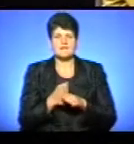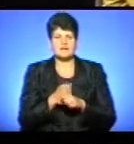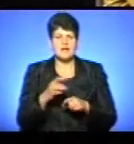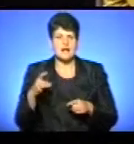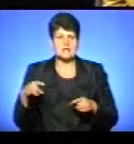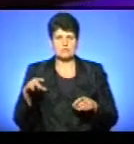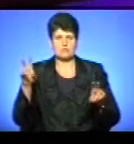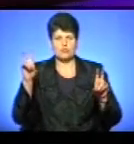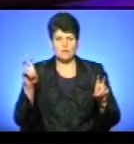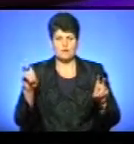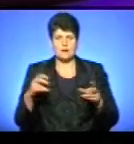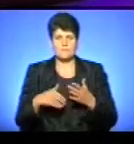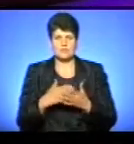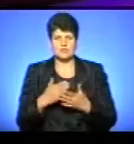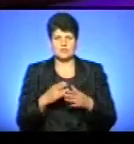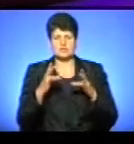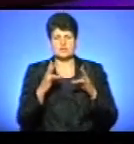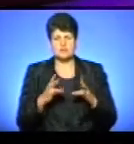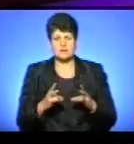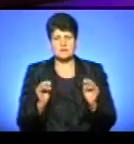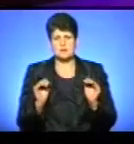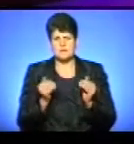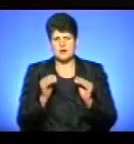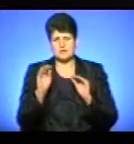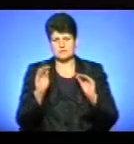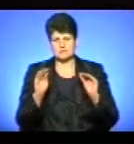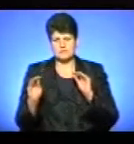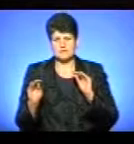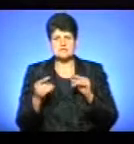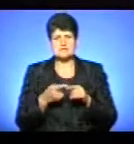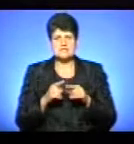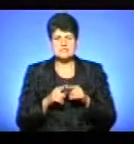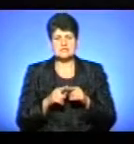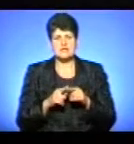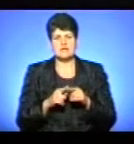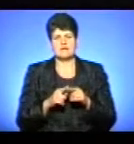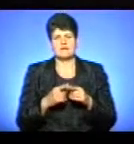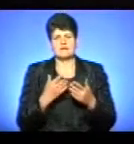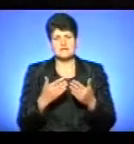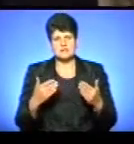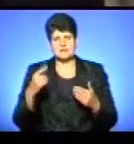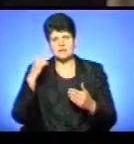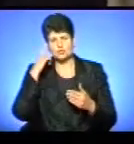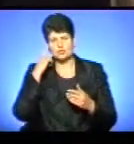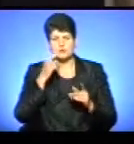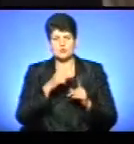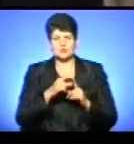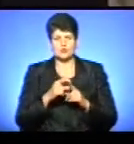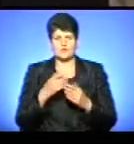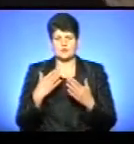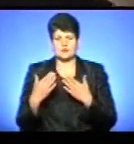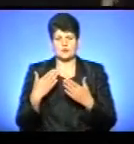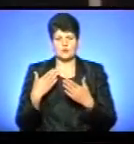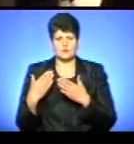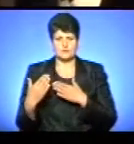6 персонажів, мінімум декорації, одна локація. Це вистава думки, слова, діалогу, переконаний актор